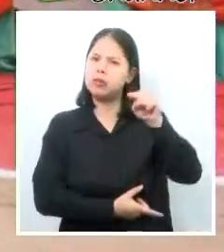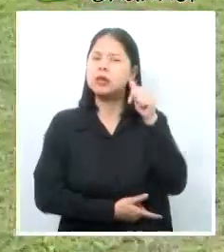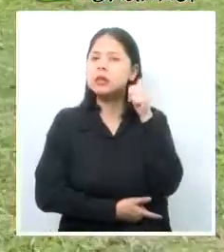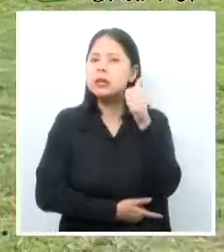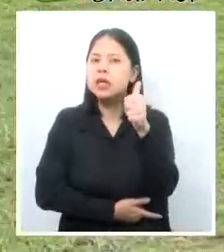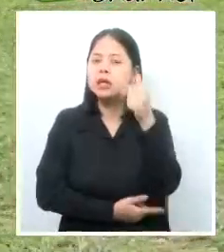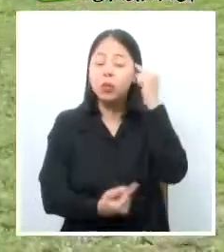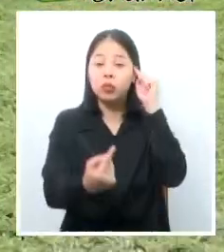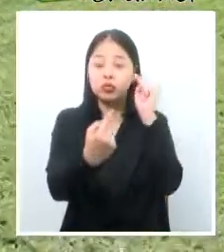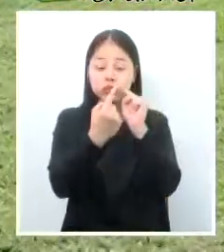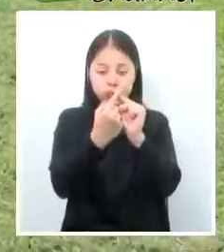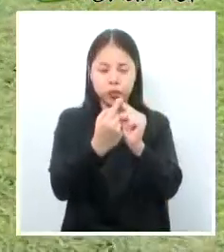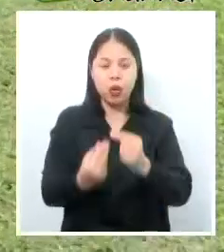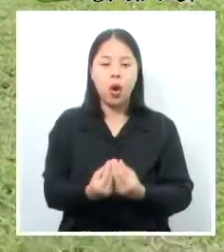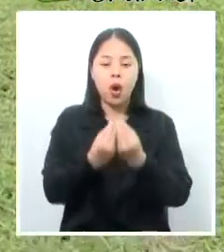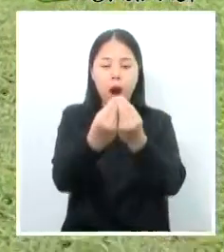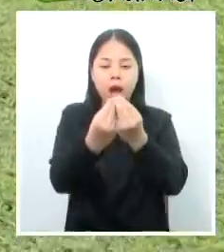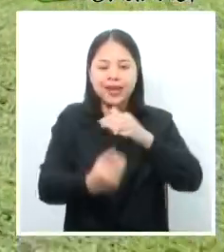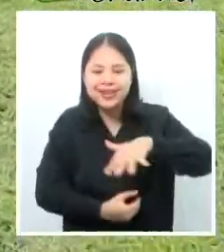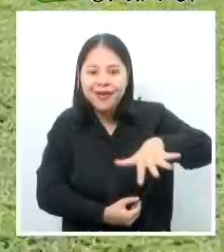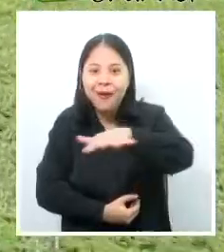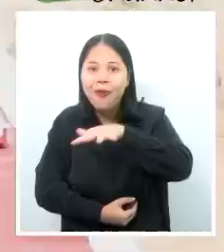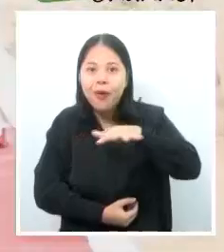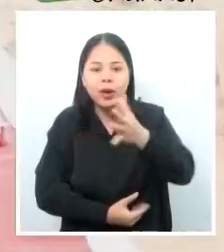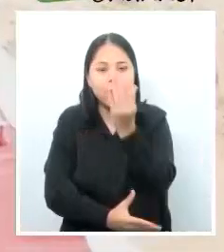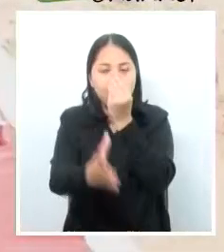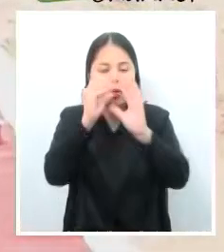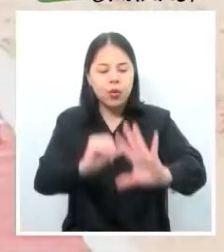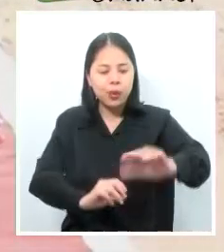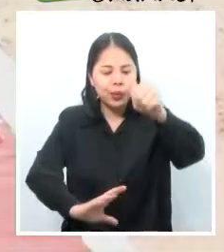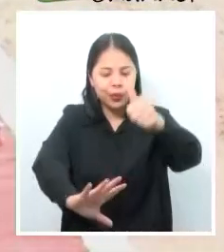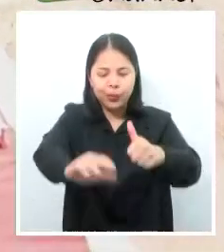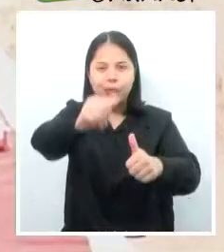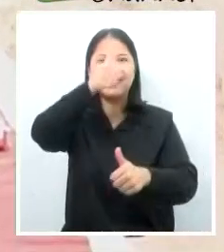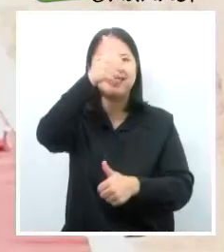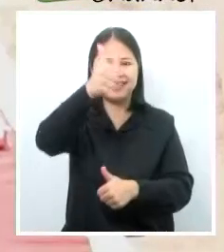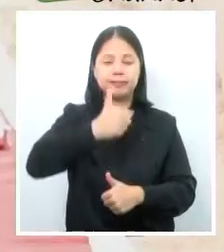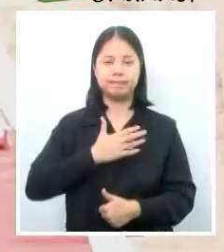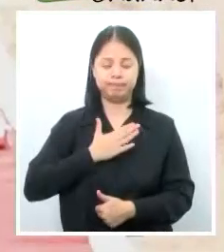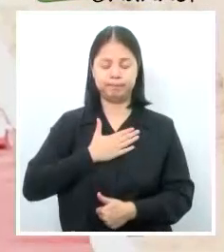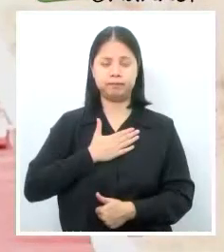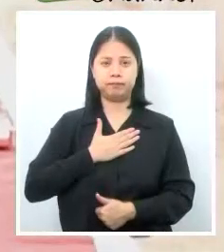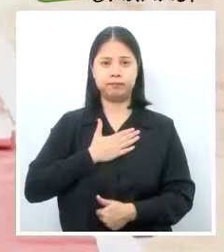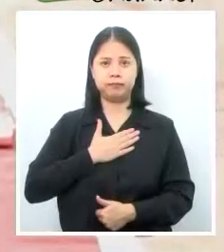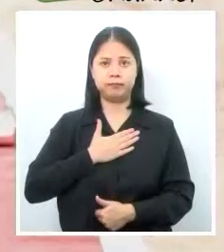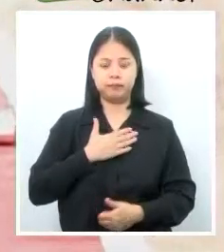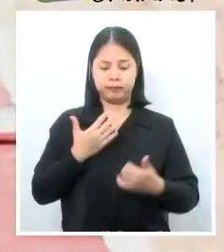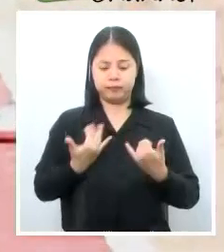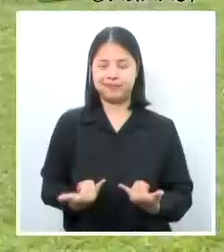บรรลุถึงความสำเร็จและความเจริญในอนาคตต่อไปข้าพเจ้าขอมอบโอวาทไว้ณโอก